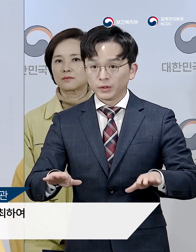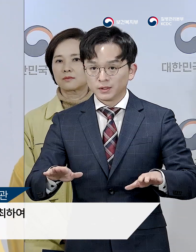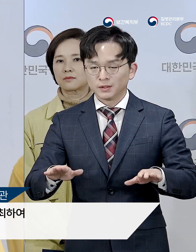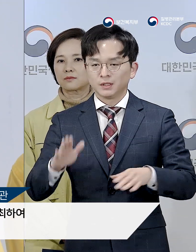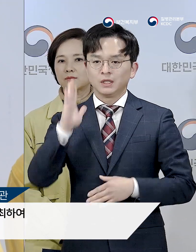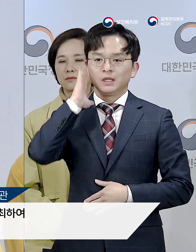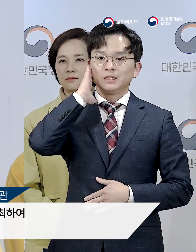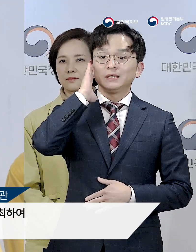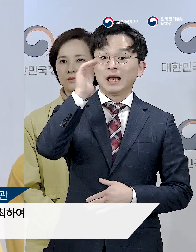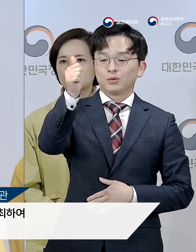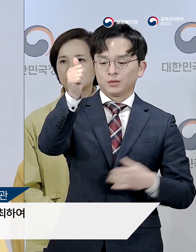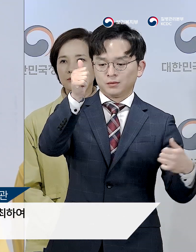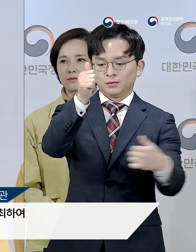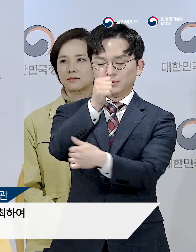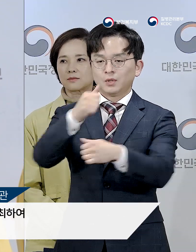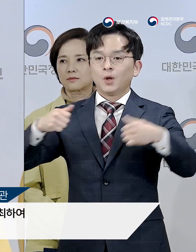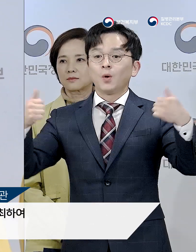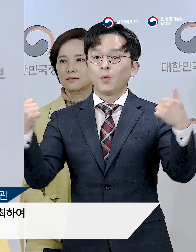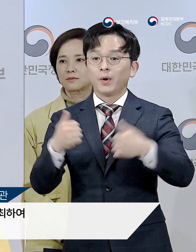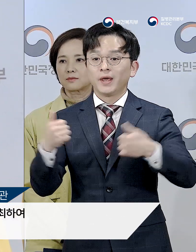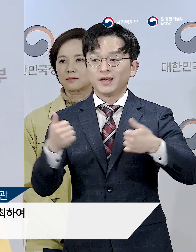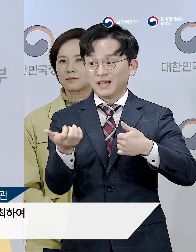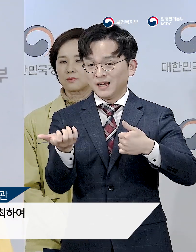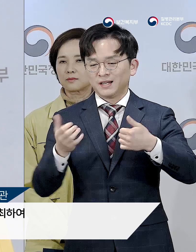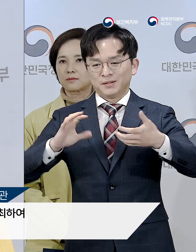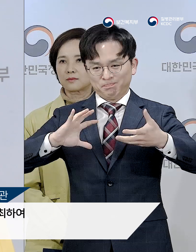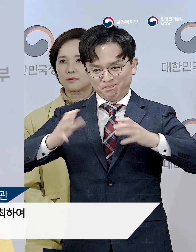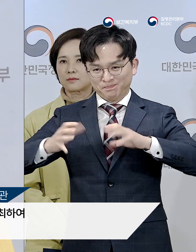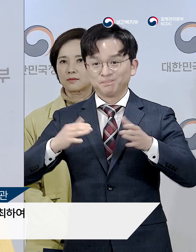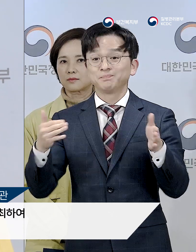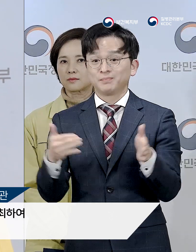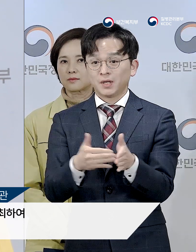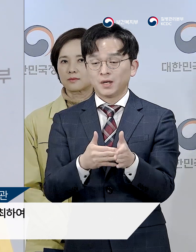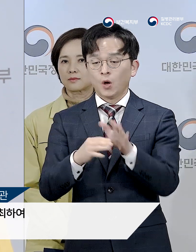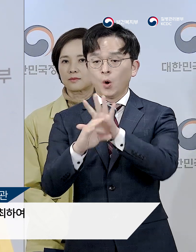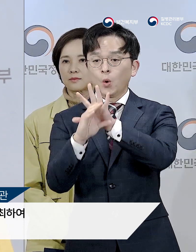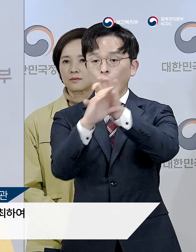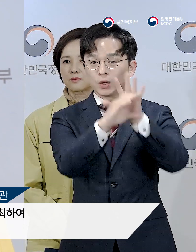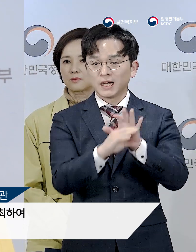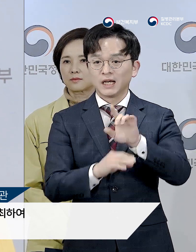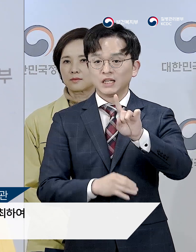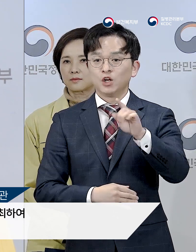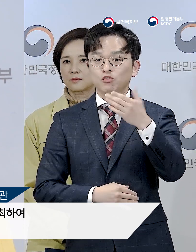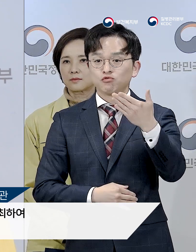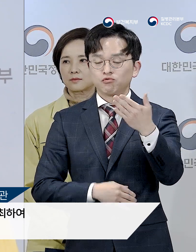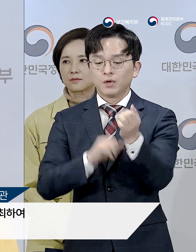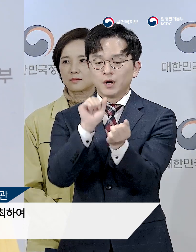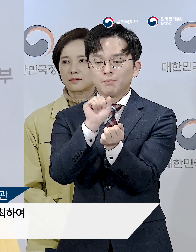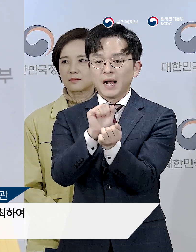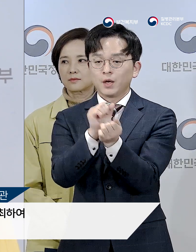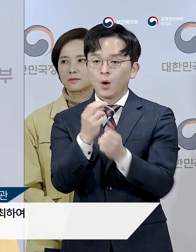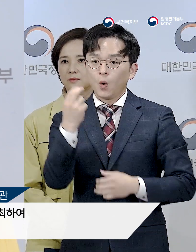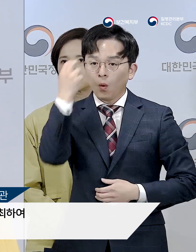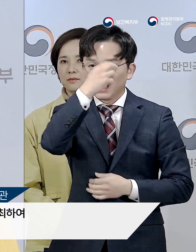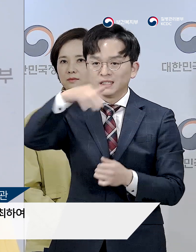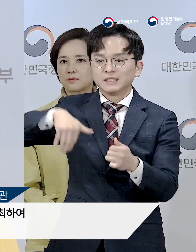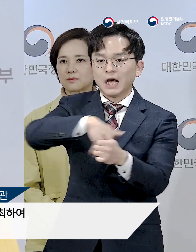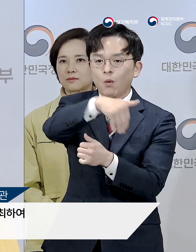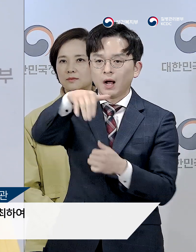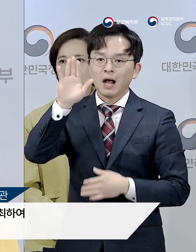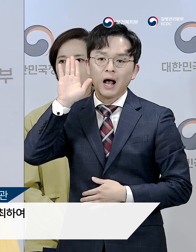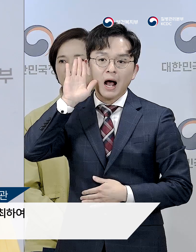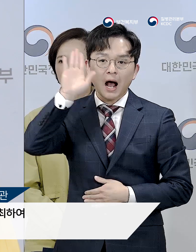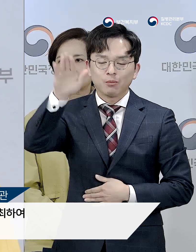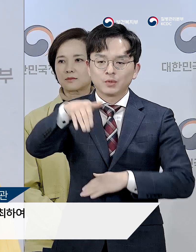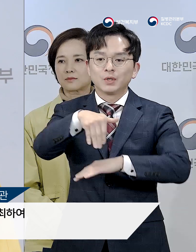정부는 오늘 대통령 주재로 확대 중수본 회의를 개최하여 코로나19 방역 대응 상황 및